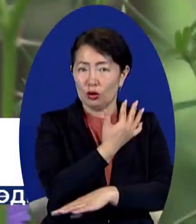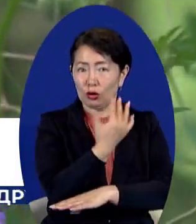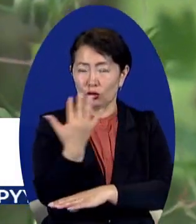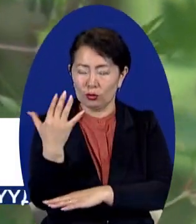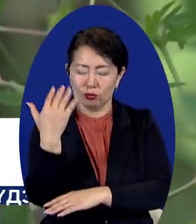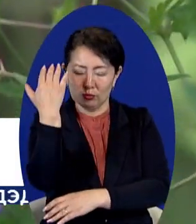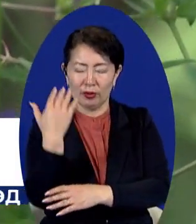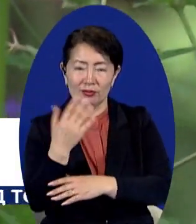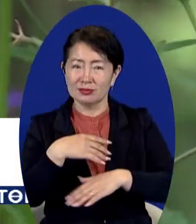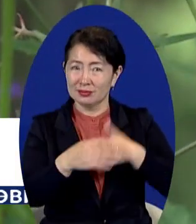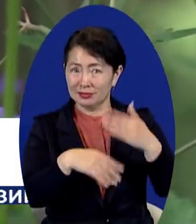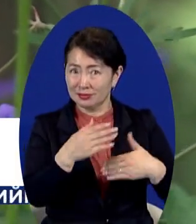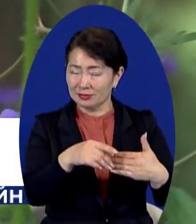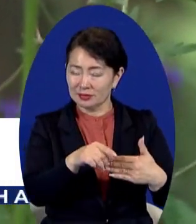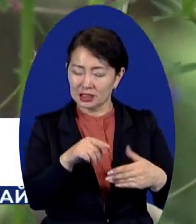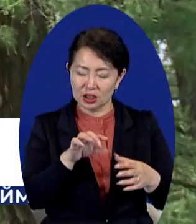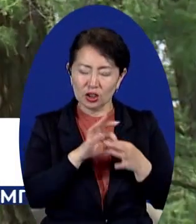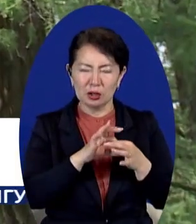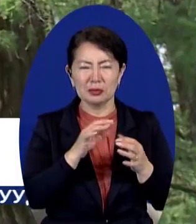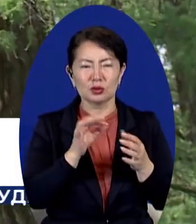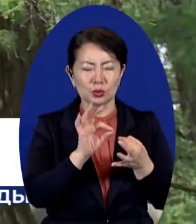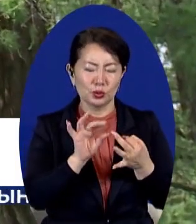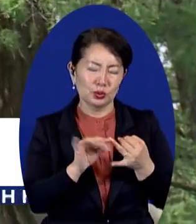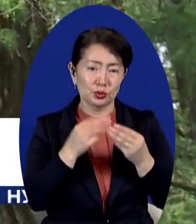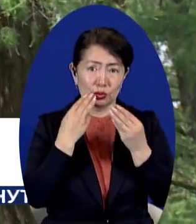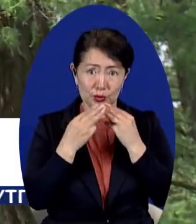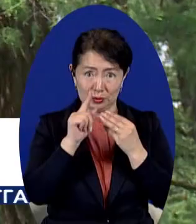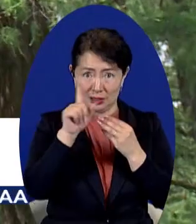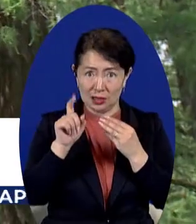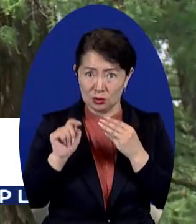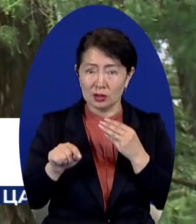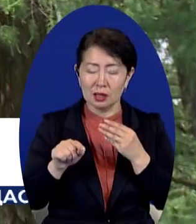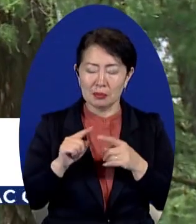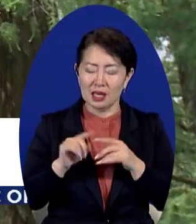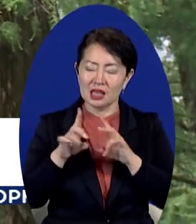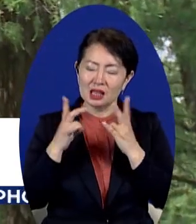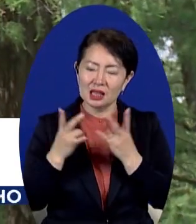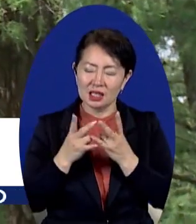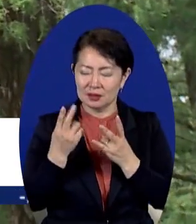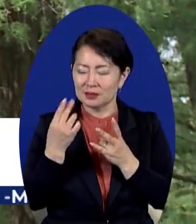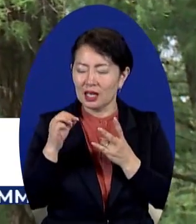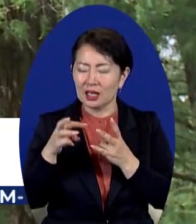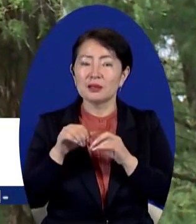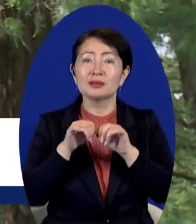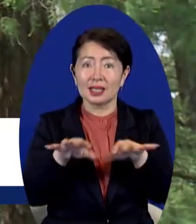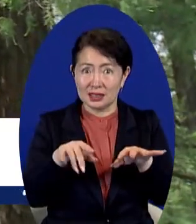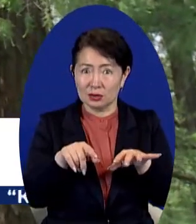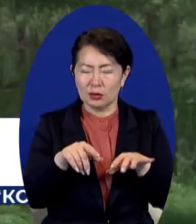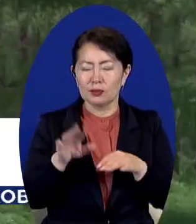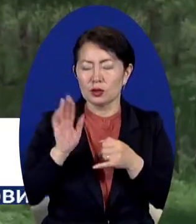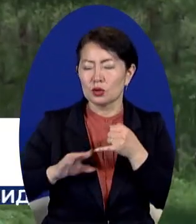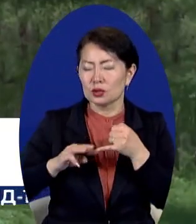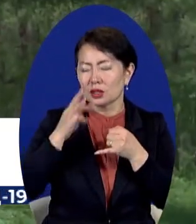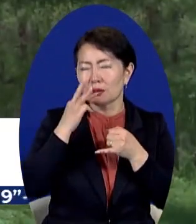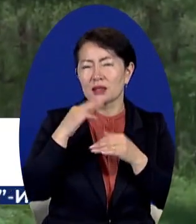эхэлсэн. За энэ хөдөлгөөнтэй холбоотой янз бүрийн шүүмжлэлтэй асуудлууд нийгмийн захин сүлжээнд тархтгаа. За хамгийн сүүлийн мэдээлэлэр хэм бол түрүүн